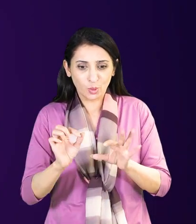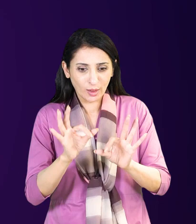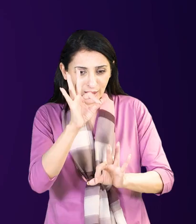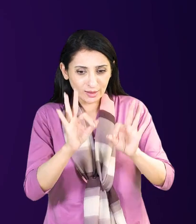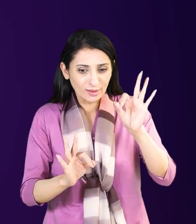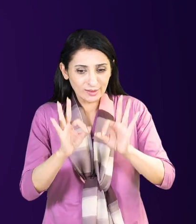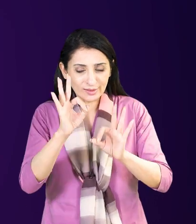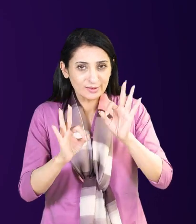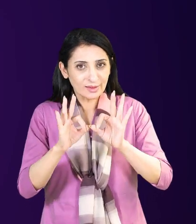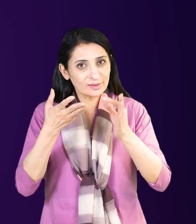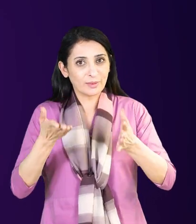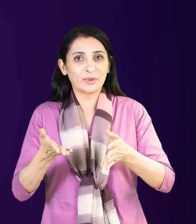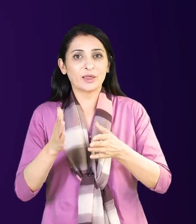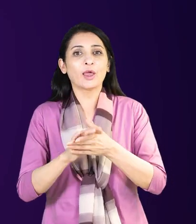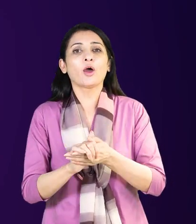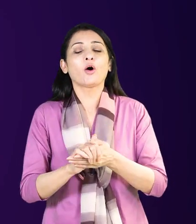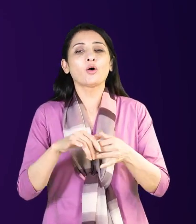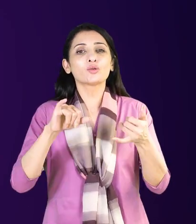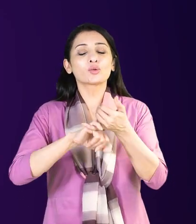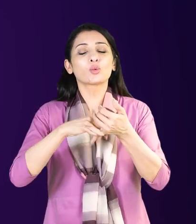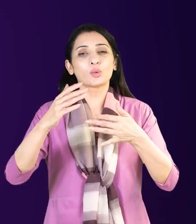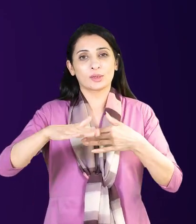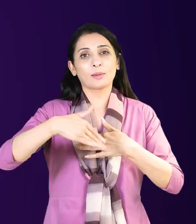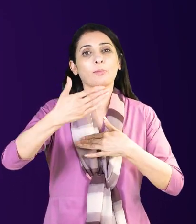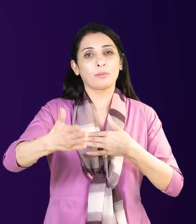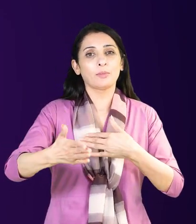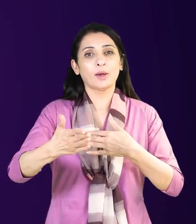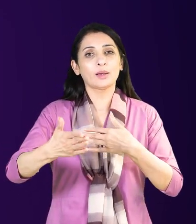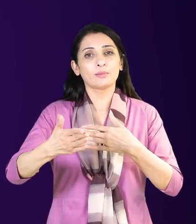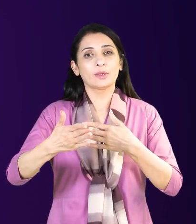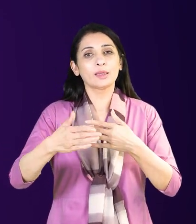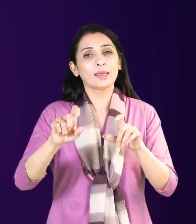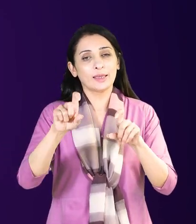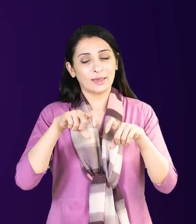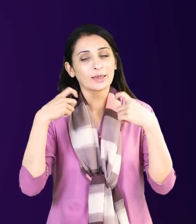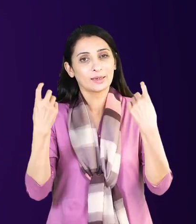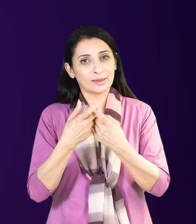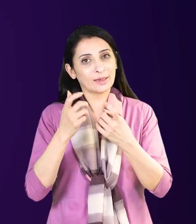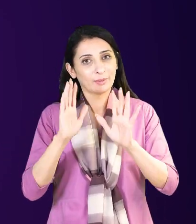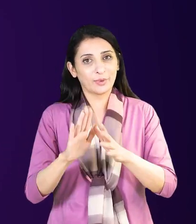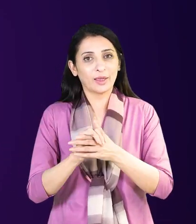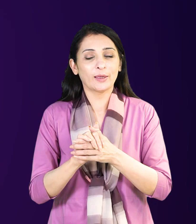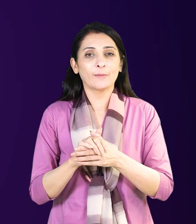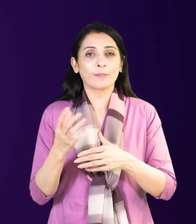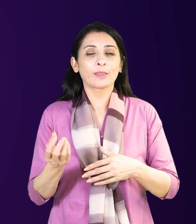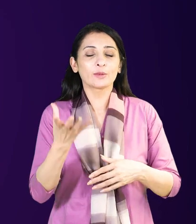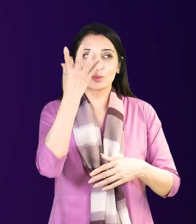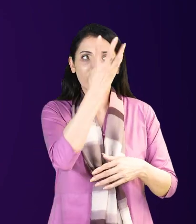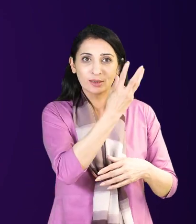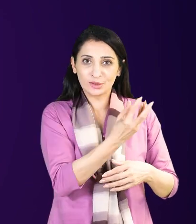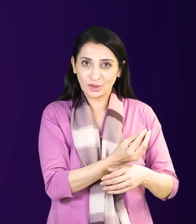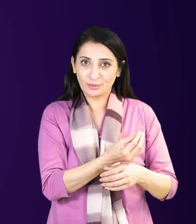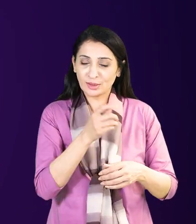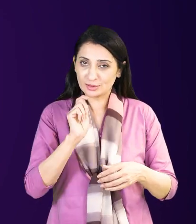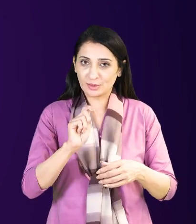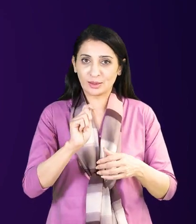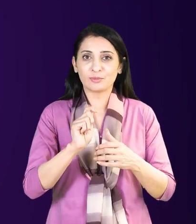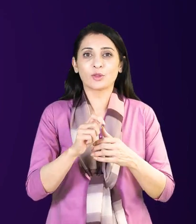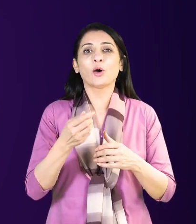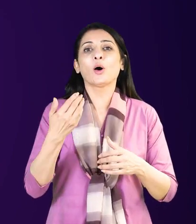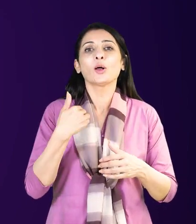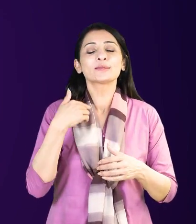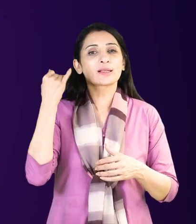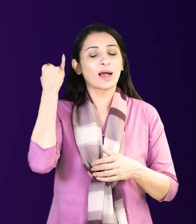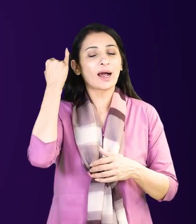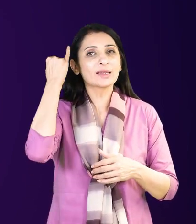और साथ एक आफ्टर स्कूल क्लब है और इट्स अ मॉर्निंग टिल इवनिंग सर्विस जो हम प्रोवाइड करते हैं। लिटिल फीट का आइडिया भी मेरा ही